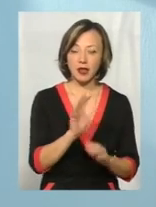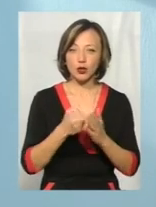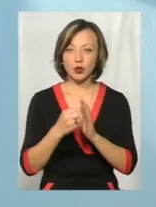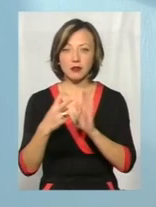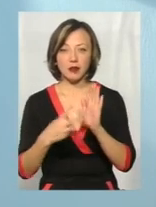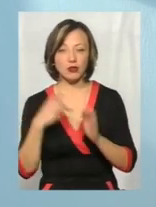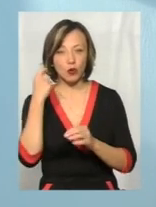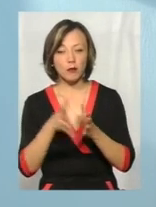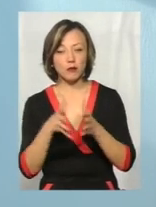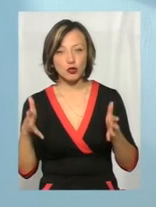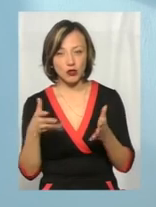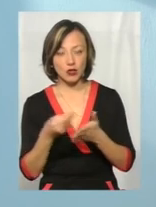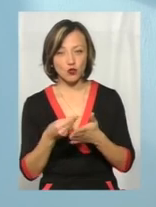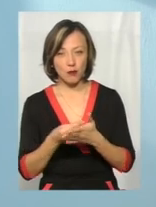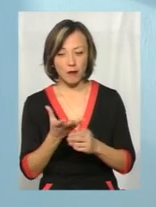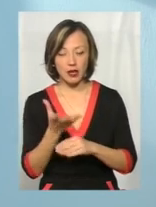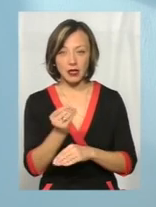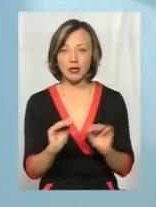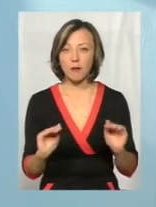років також буде більша ставка,